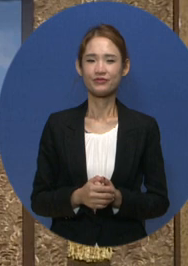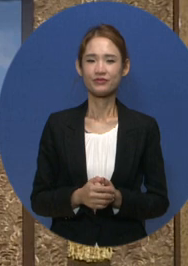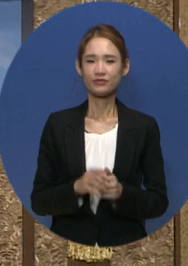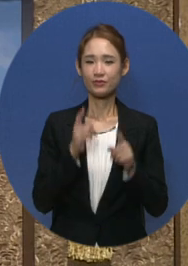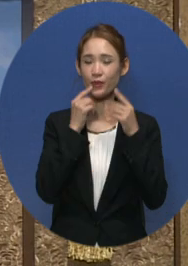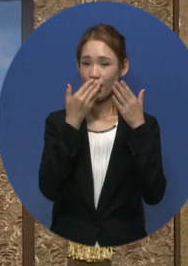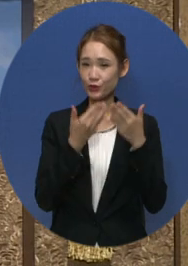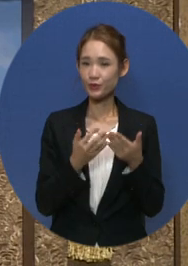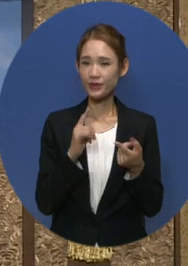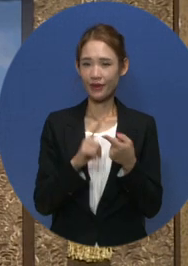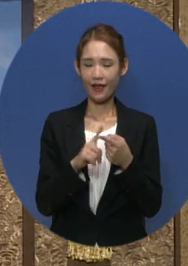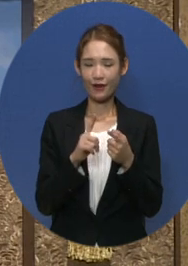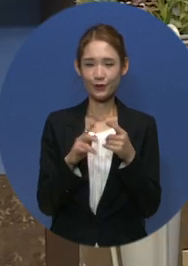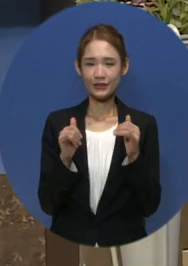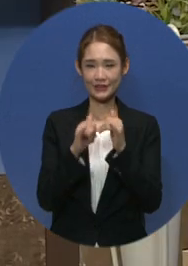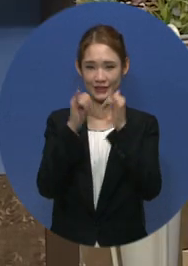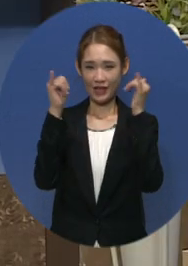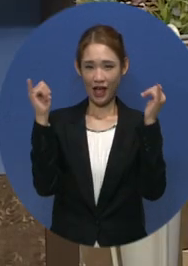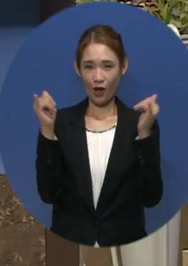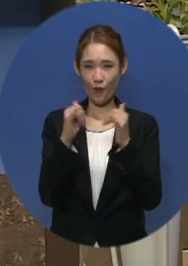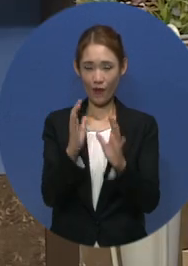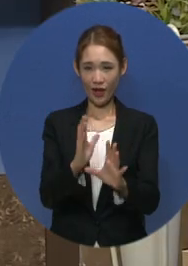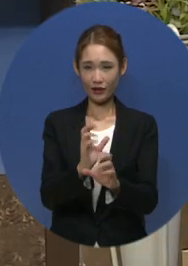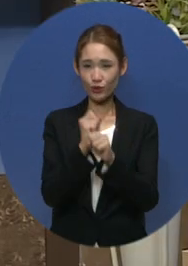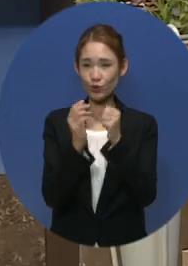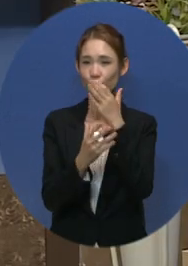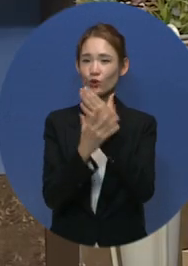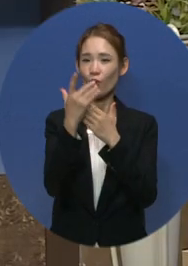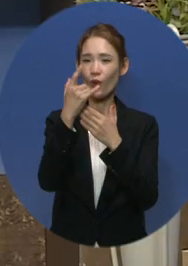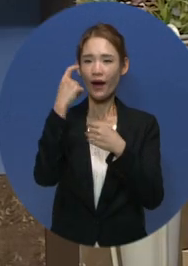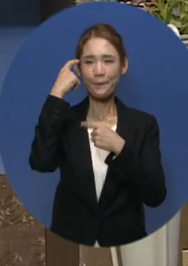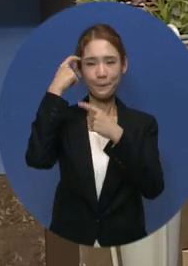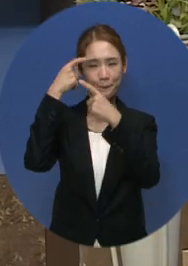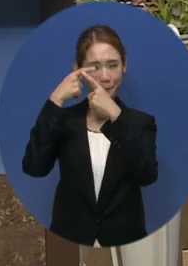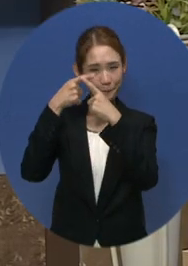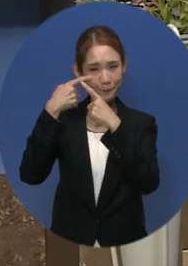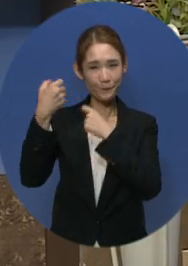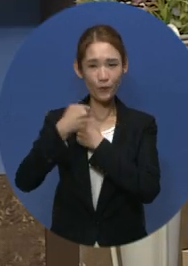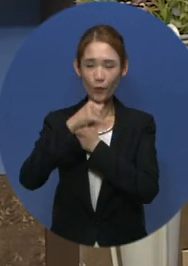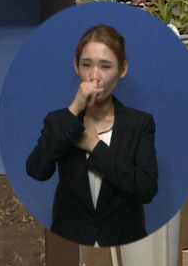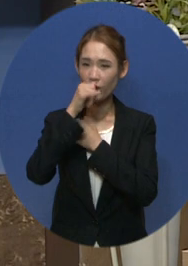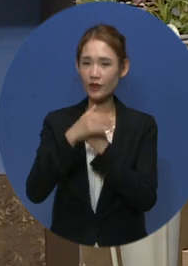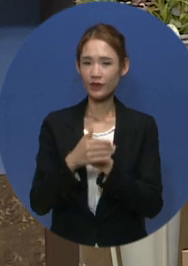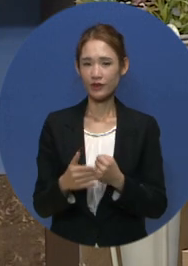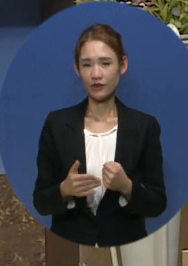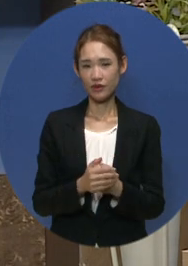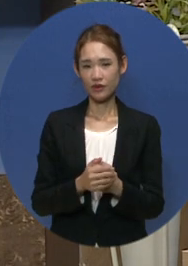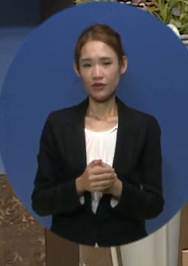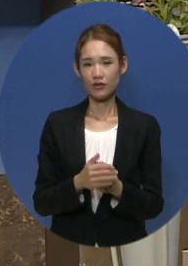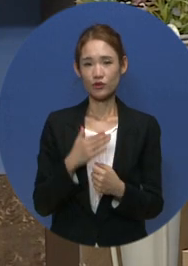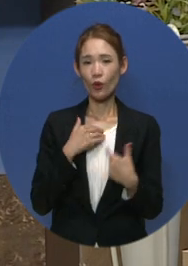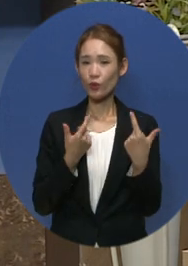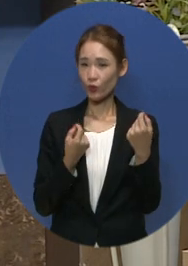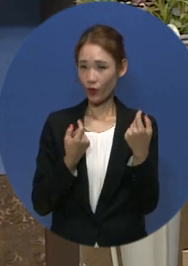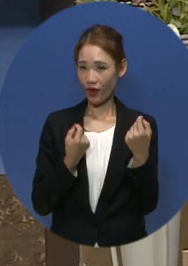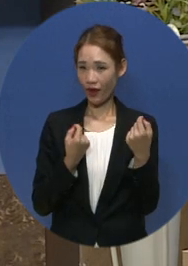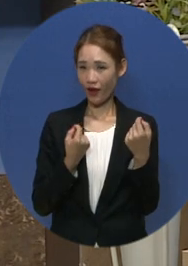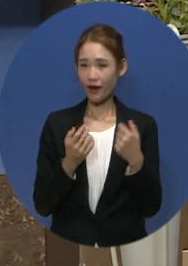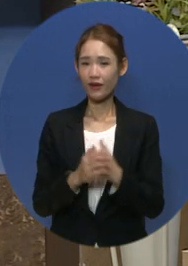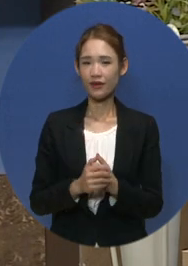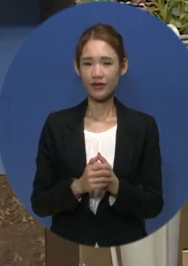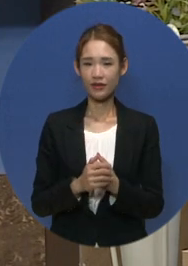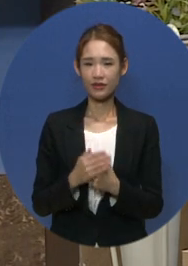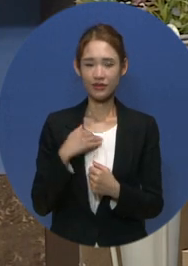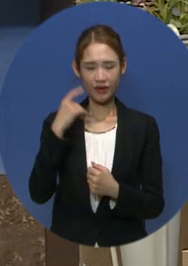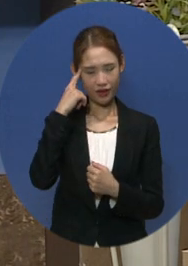이제 말씀해주신 것처럼 이제 사회 통합이 궁극적인 목표다라고 네, 말씀을 네. 해주셨는데 저 또한